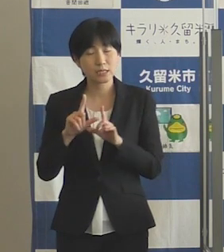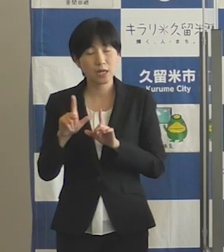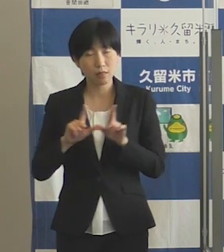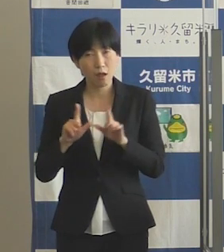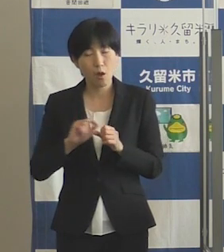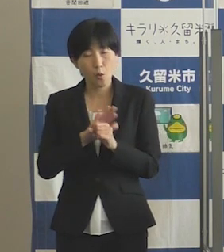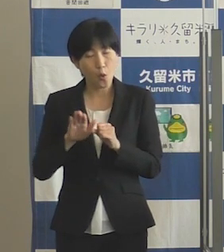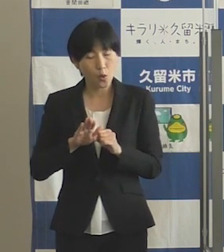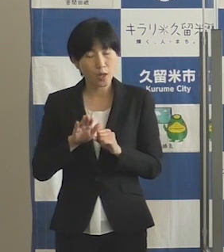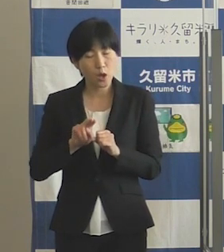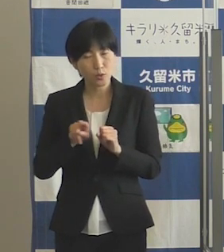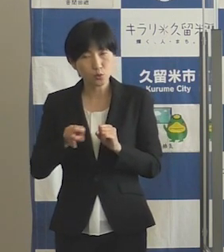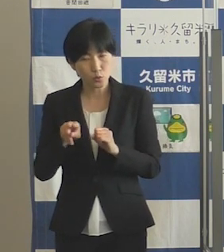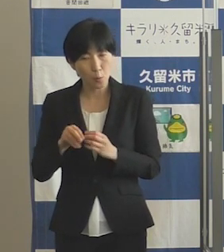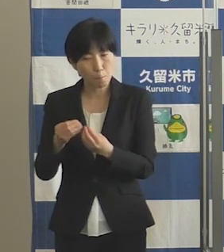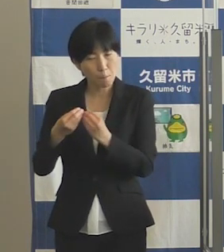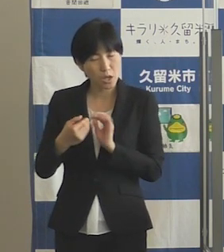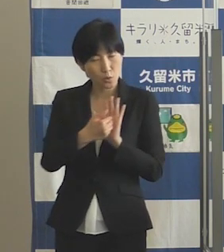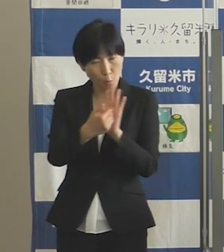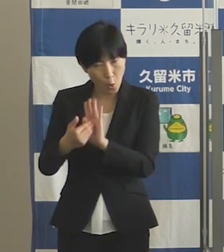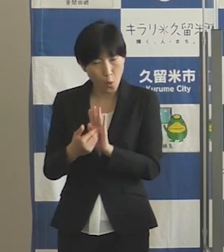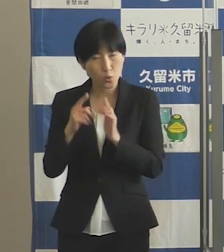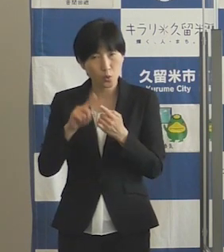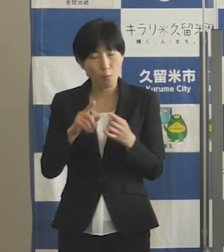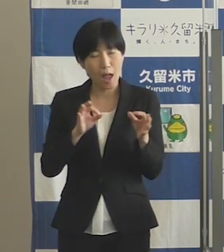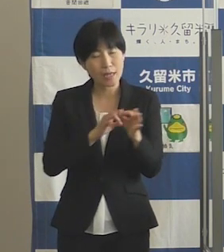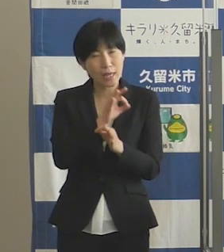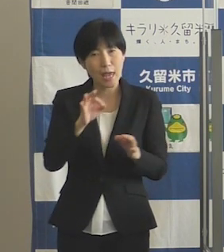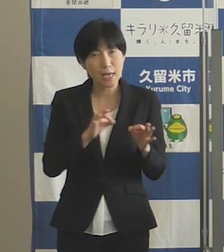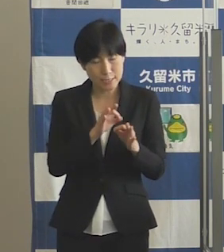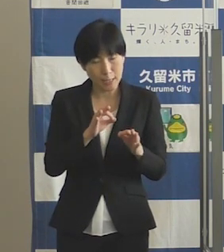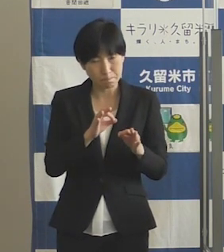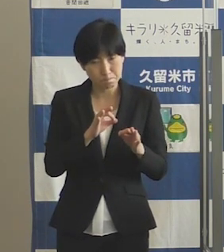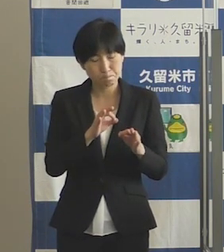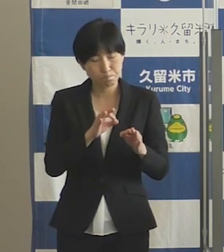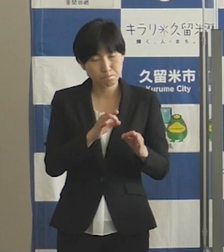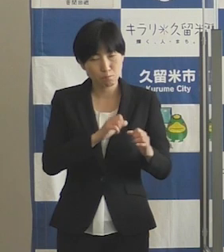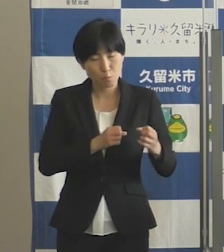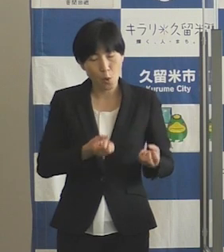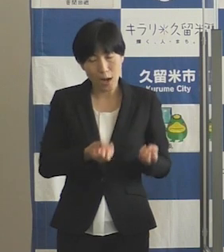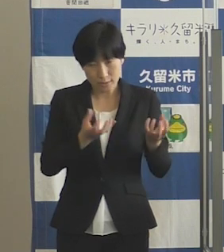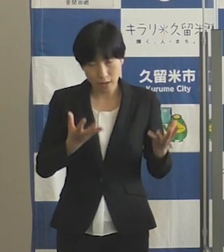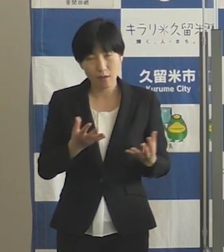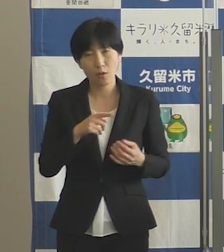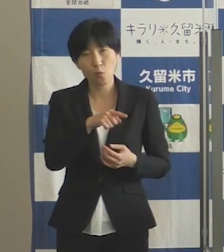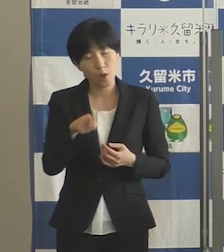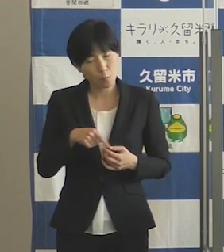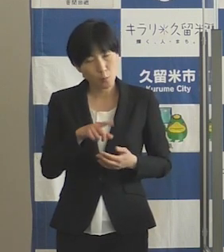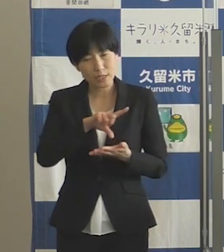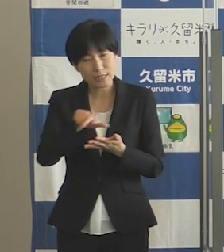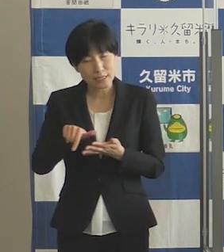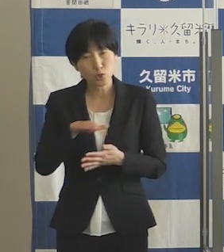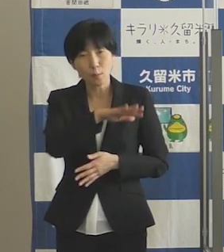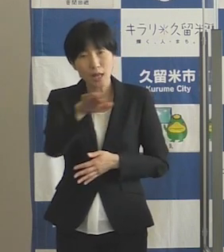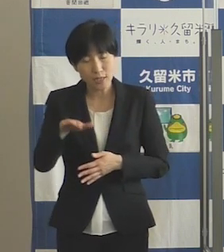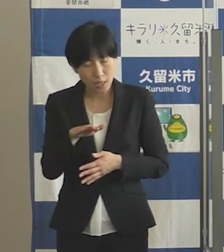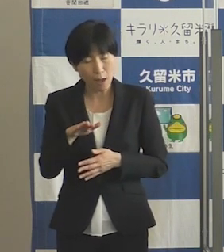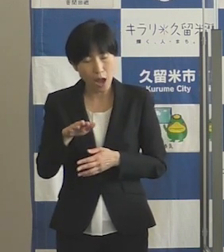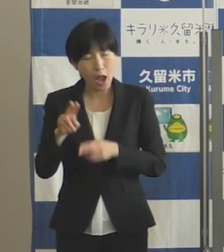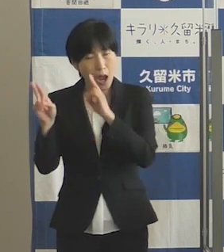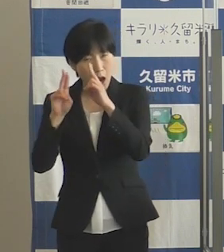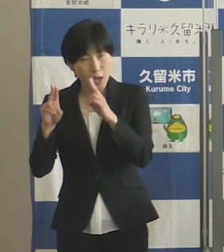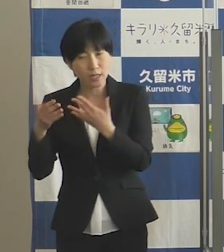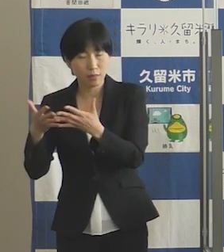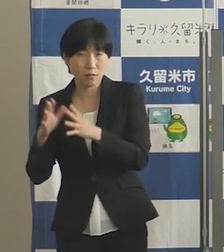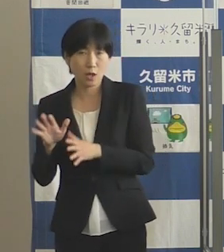の感染予防と経済の両立を図っていくために、地域の皆様、企業、団体の皆